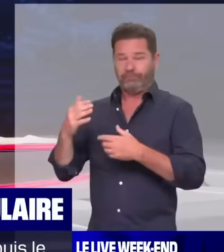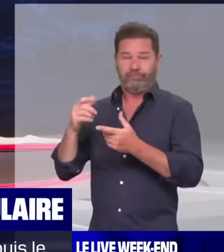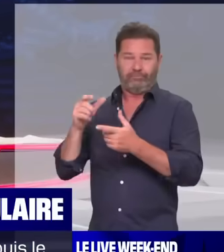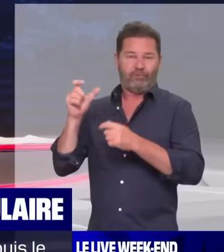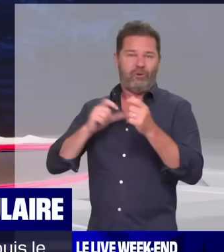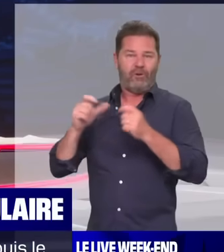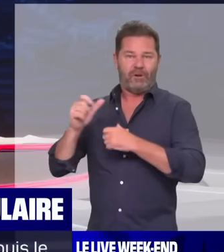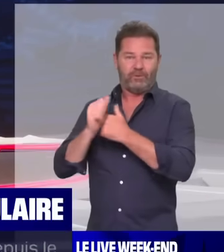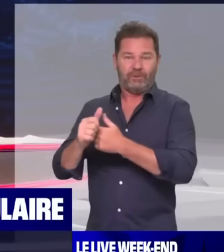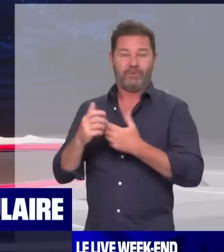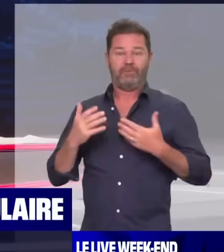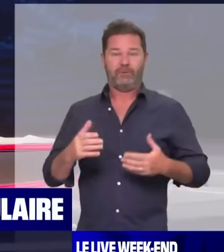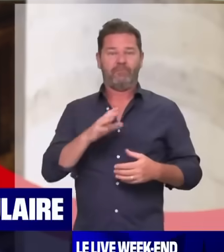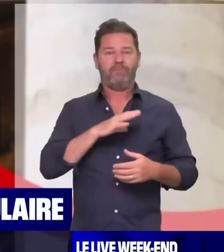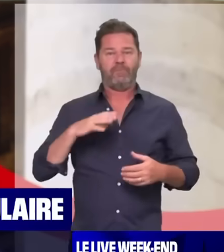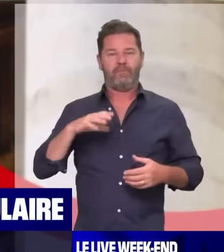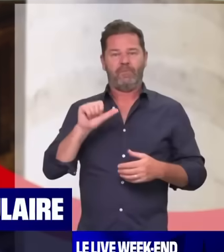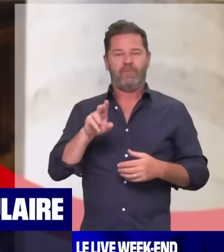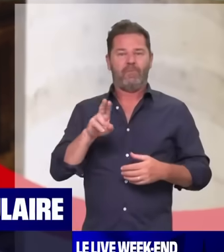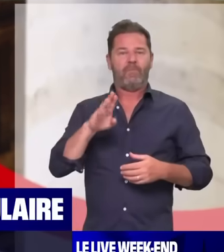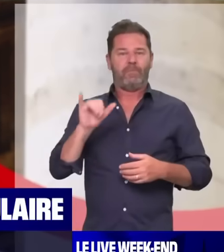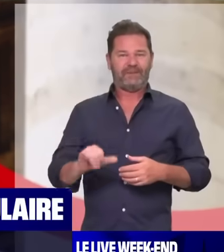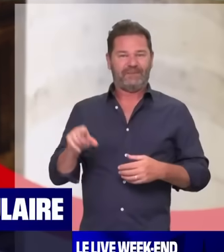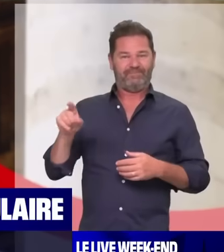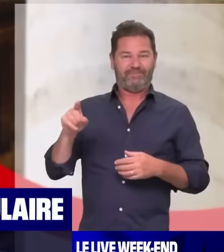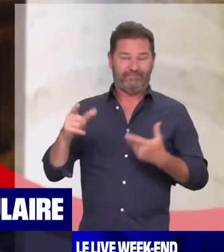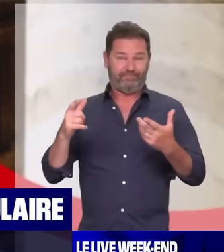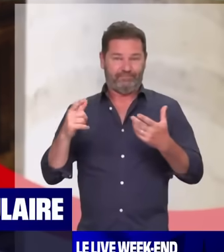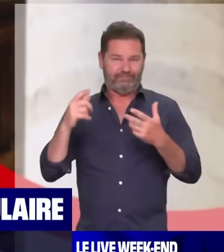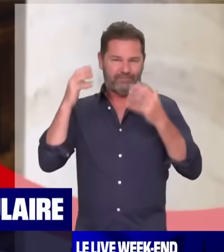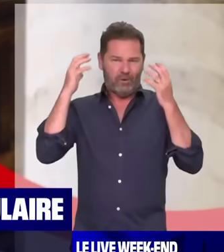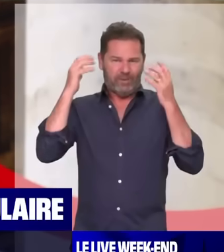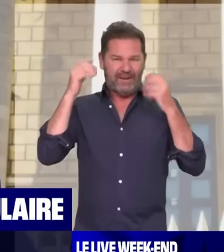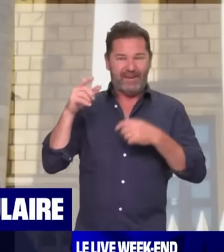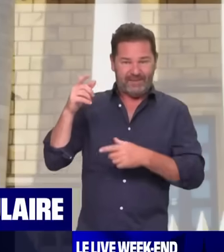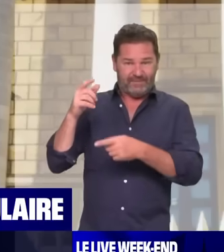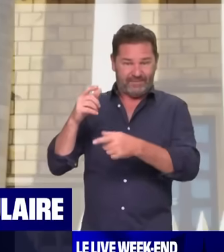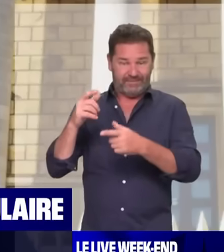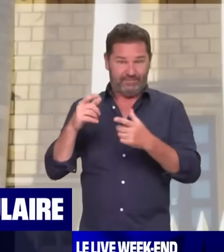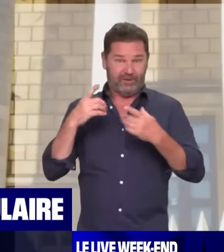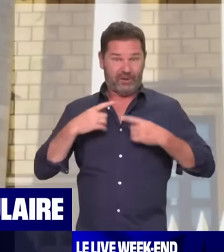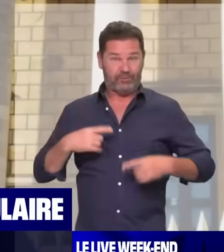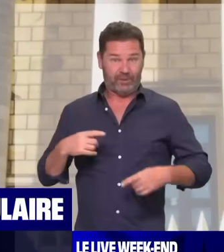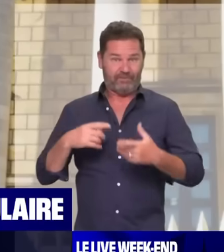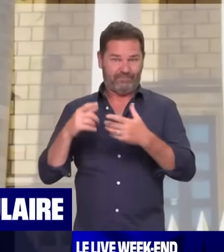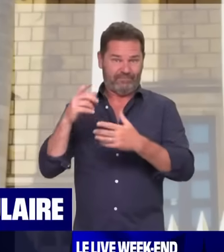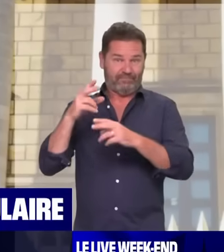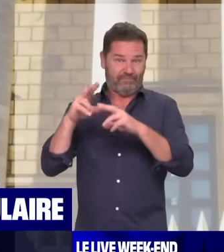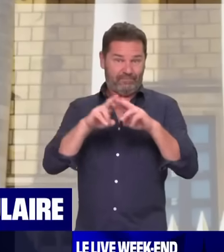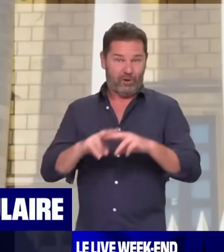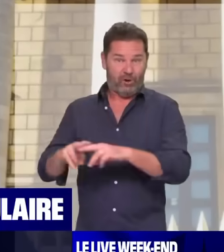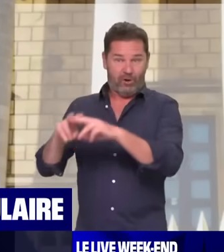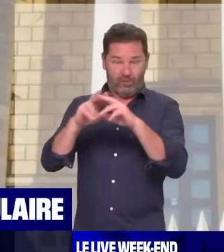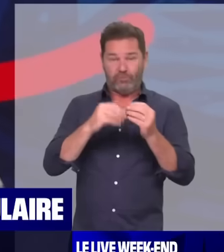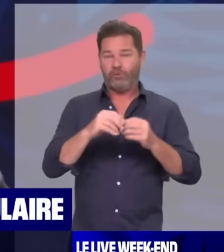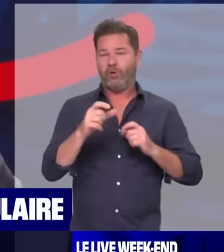PE et c'est mon qui est avec nous bonjour soyez la bienvenue député européenne la France insoumise à soir Dubois du service politique de B fmtv qui est avec moi Marine